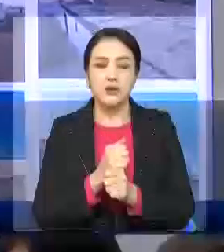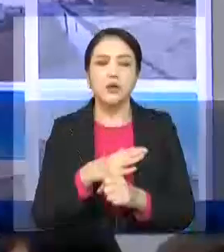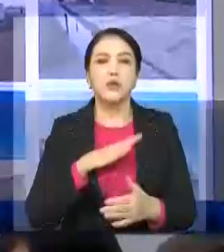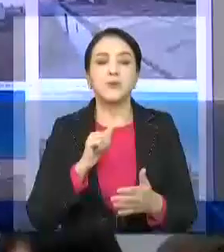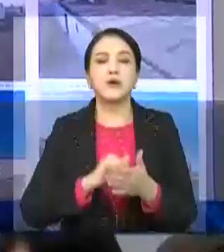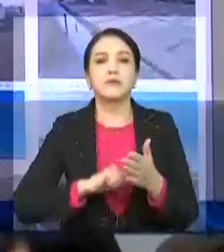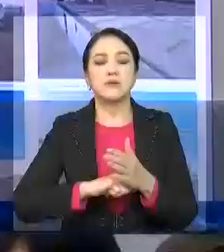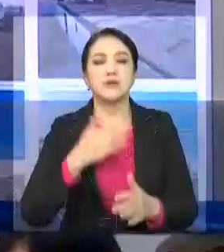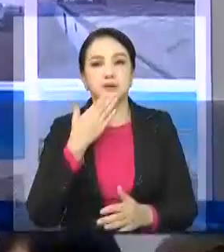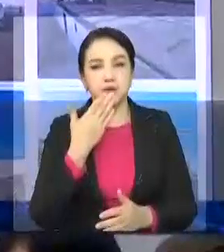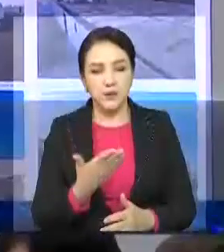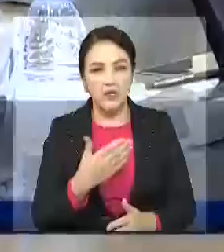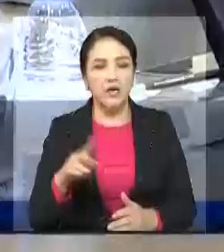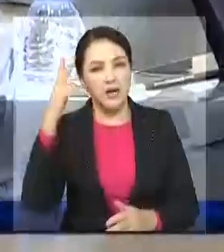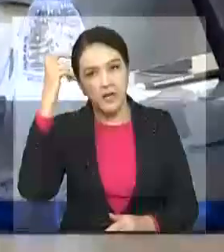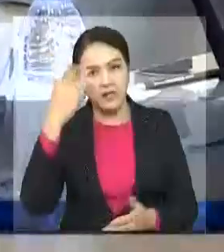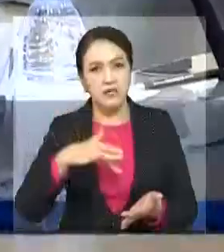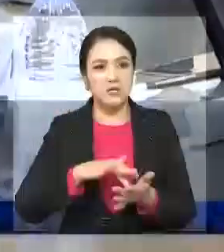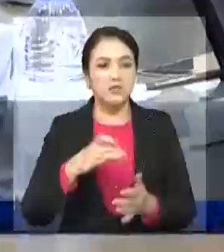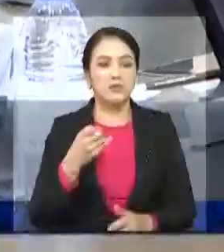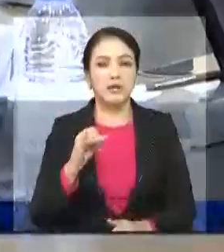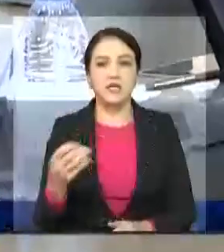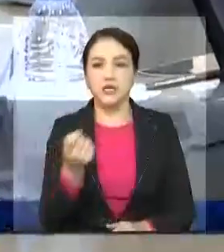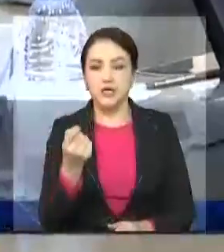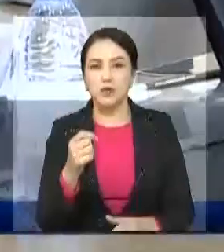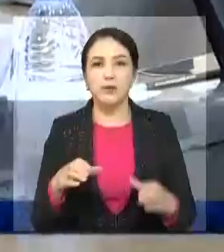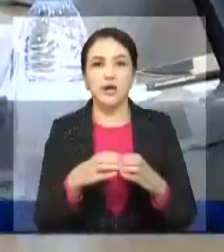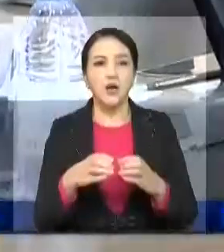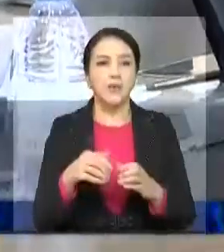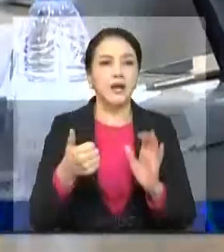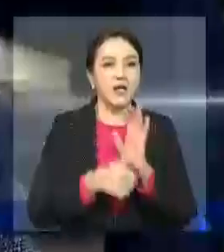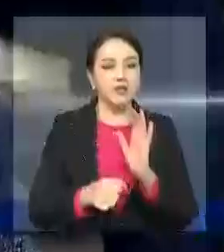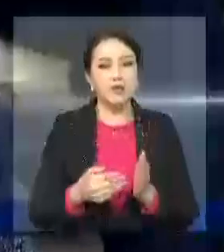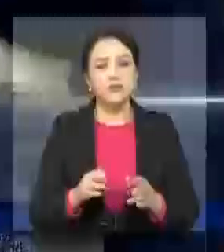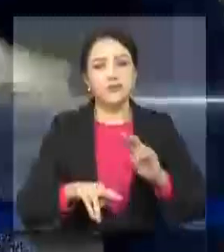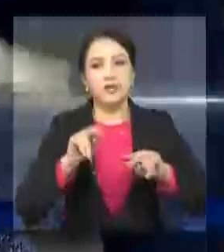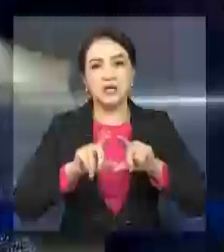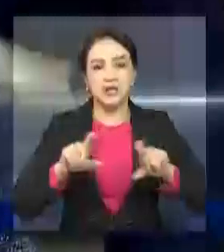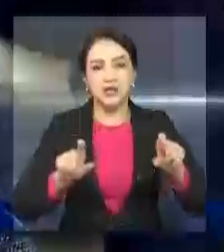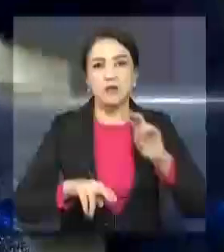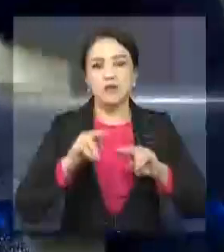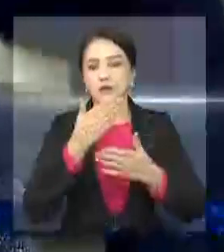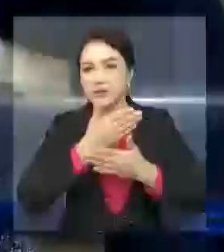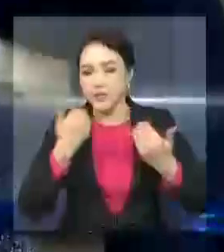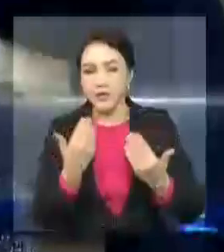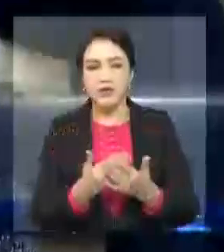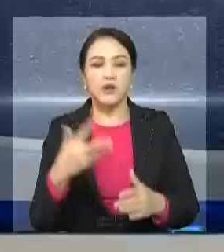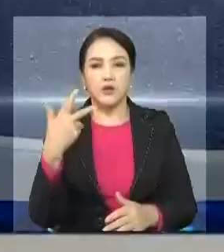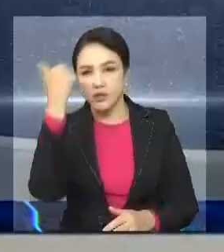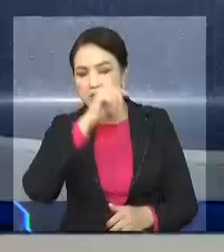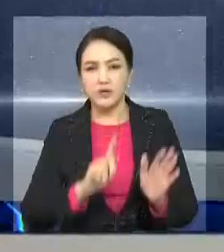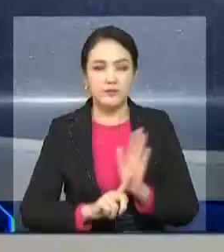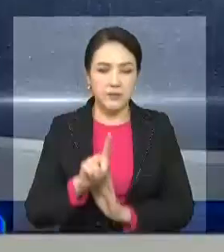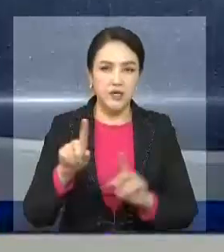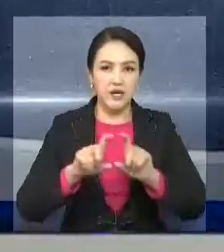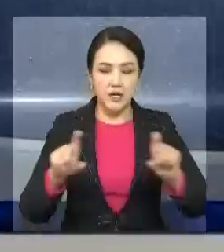себептерін сұрады. Әсіресе Қандағаш қаласы Самал ықшамауданында 600 орындық мектеп құрылысы сын көтермейді. Құрылыс 3 жыл бұрын